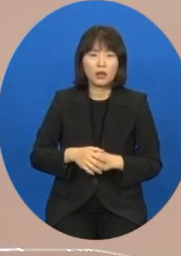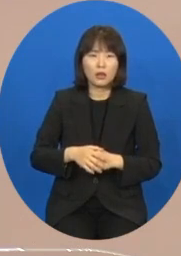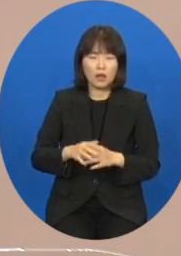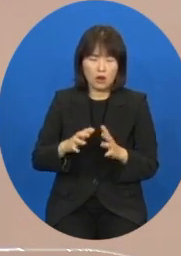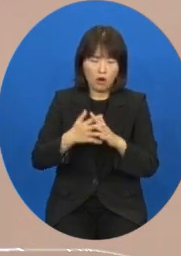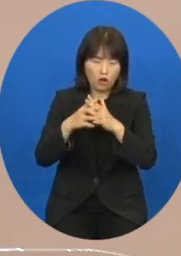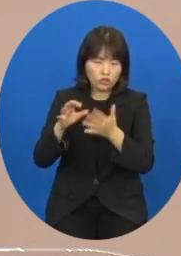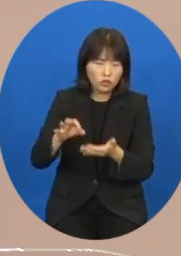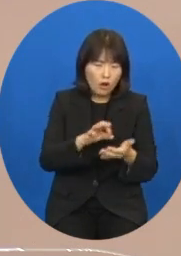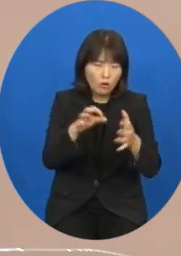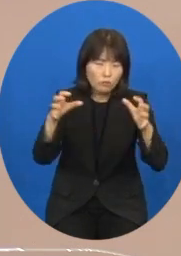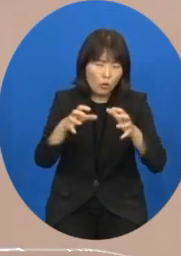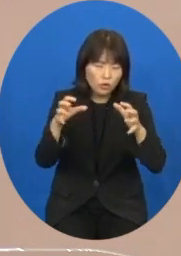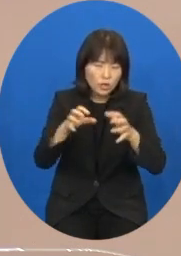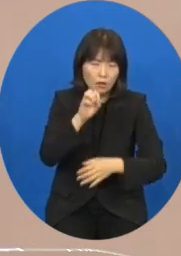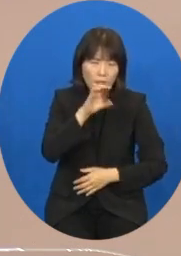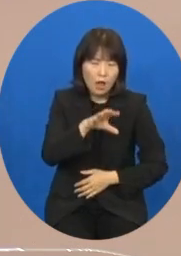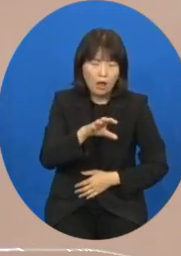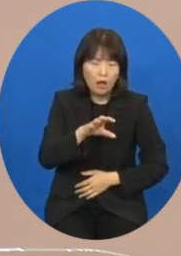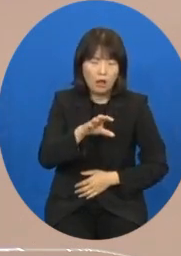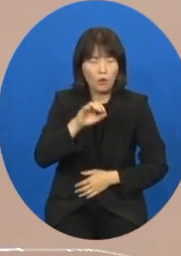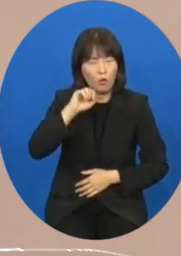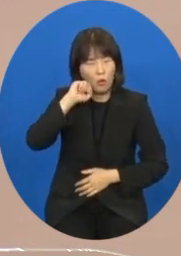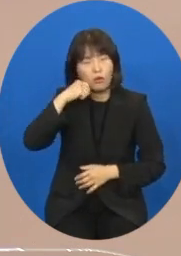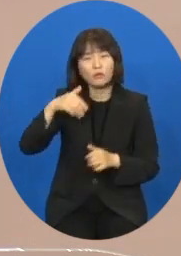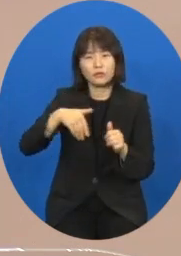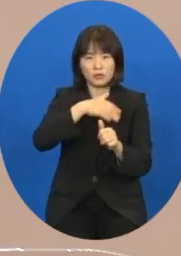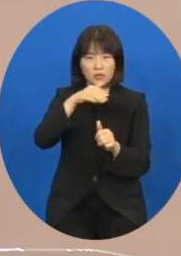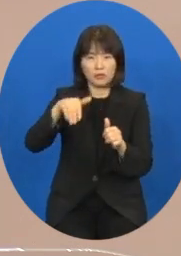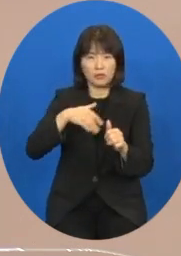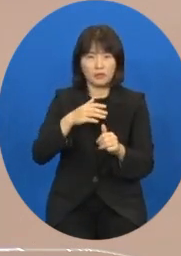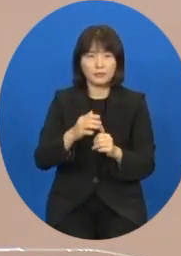말할 상황이 아니더라고요. 저도